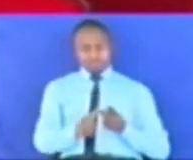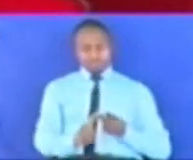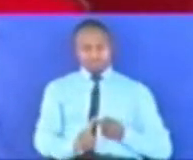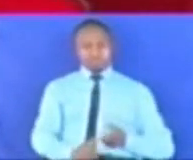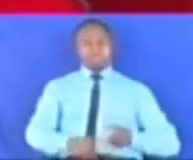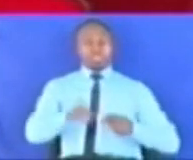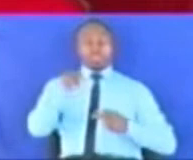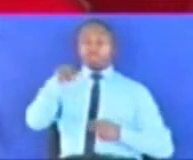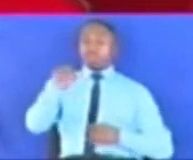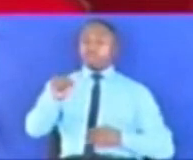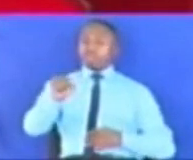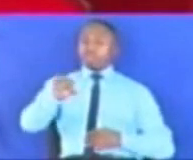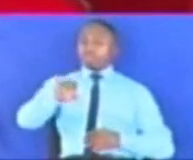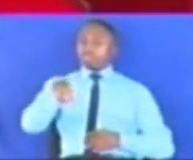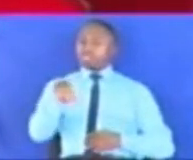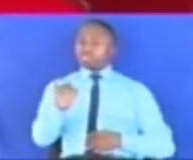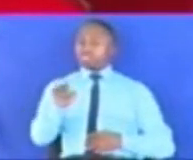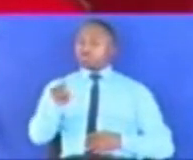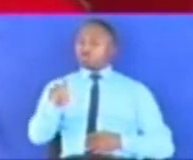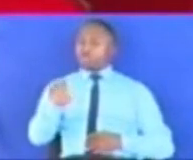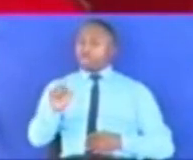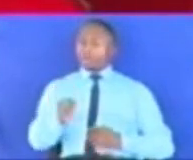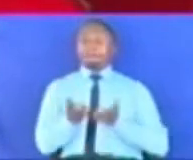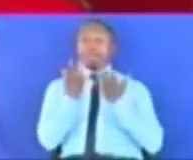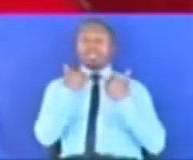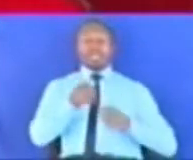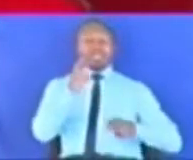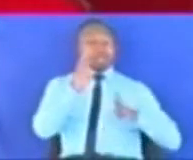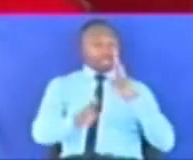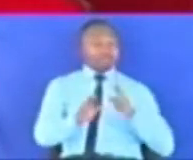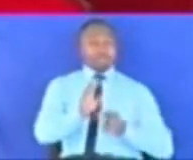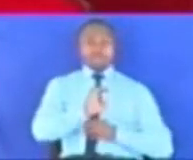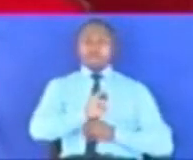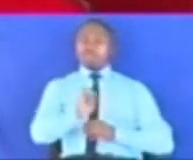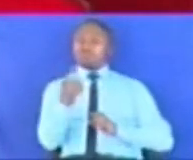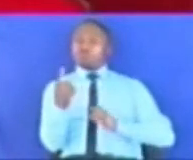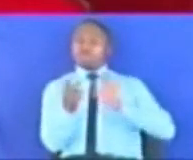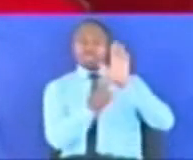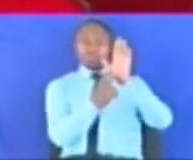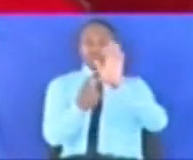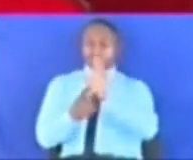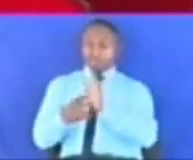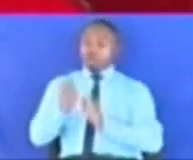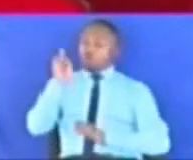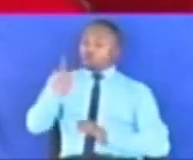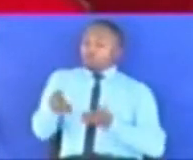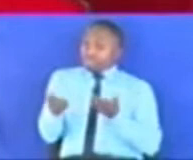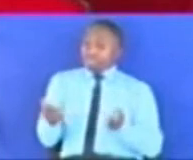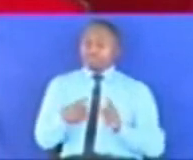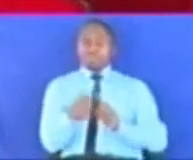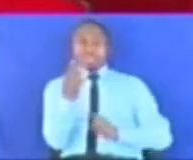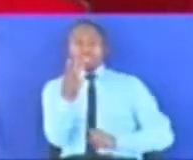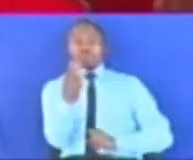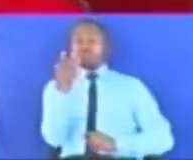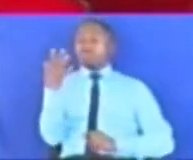Lakini na Chingwea mahitaji ni 1,077, waliopo sasa hivi ni 305 tu,